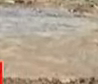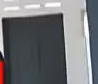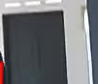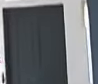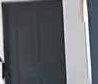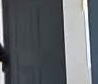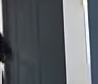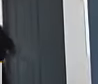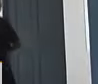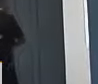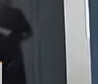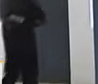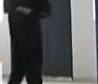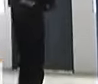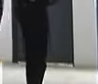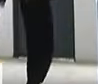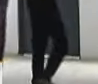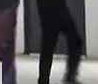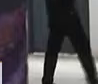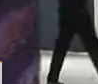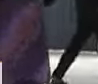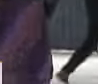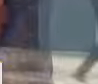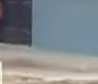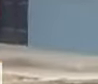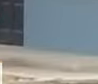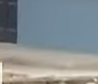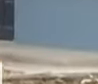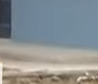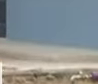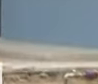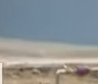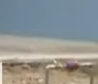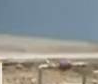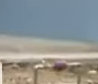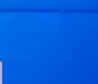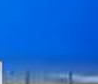Jun projek rumah kekal banjir siap tahun